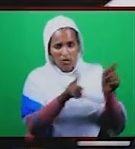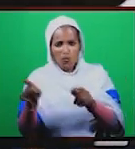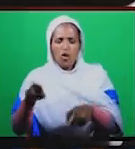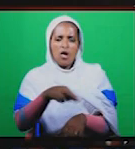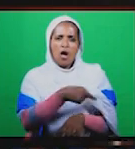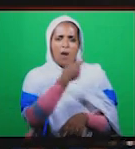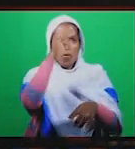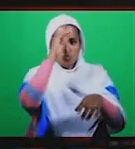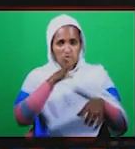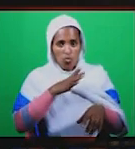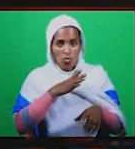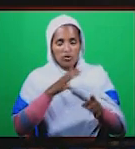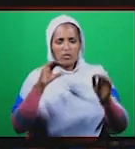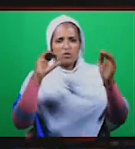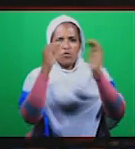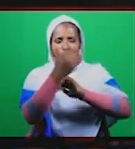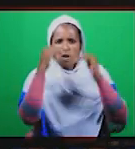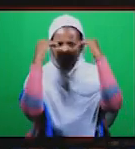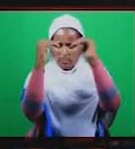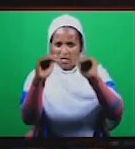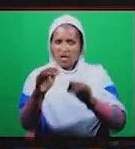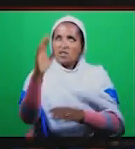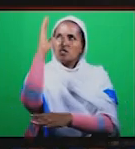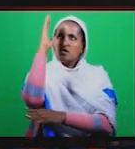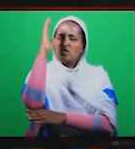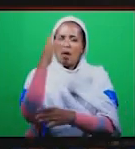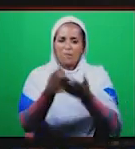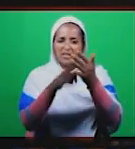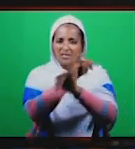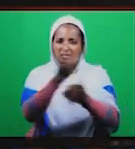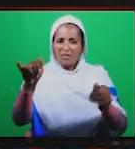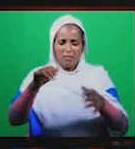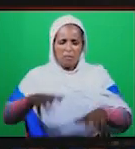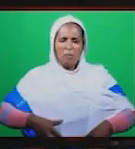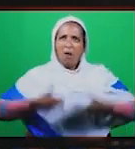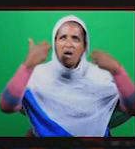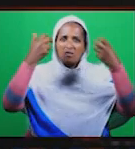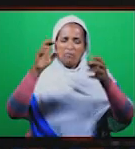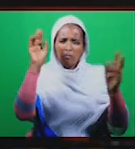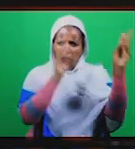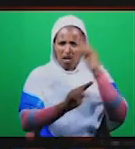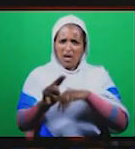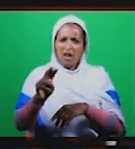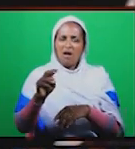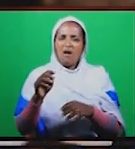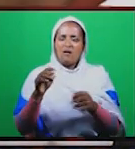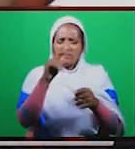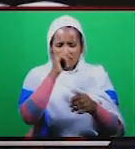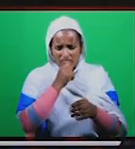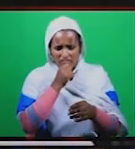ሰዎች በጥንቃቄ ማወቅ መቻል አለባቸው። በተለይ ደግሞ የሃይማኖት ሰዎች እንደመሆናችን